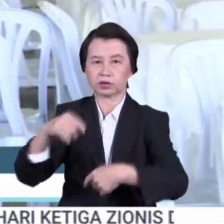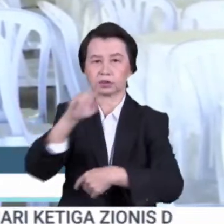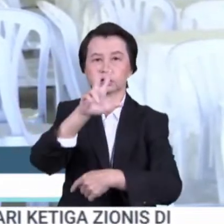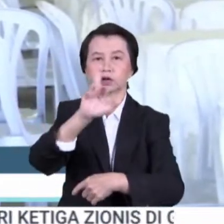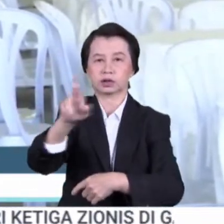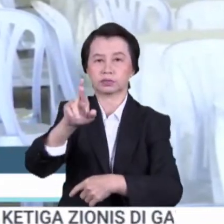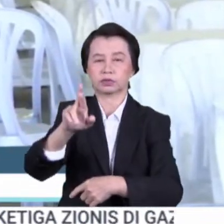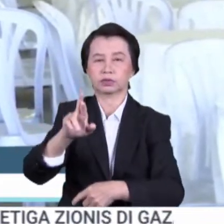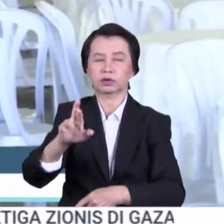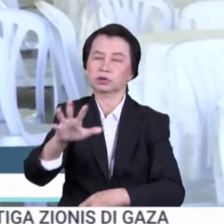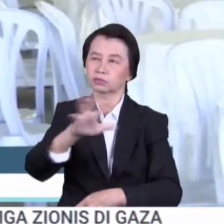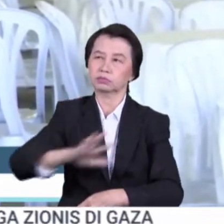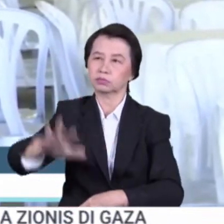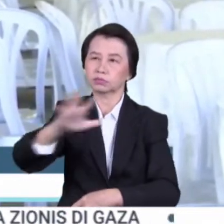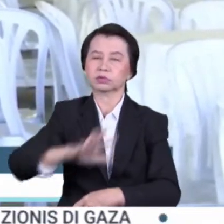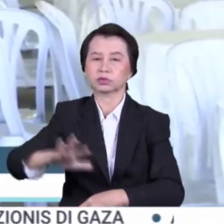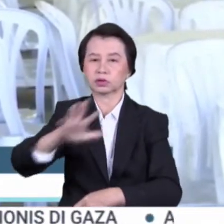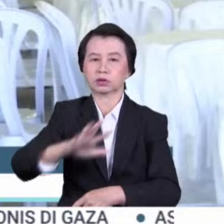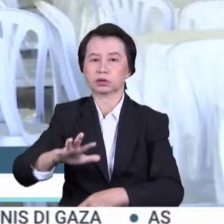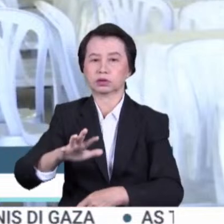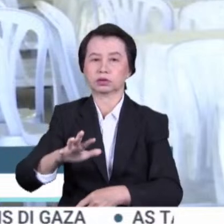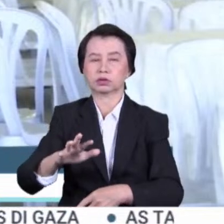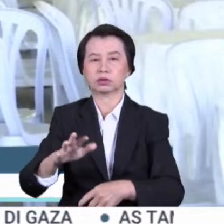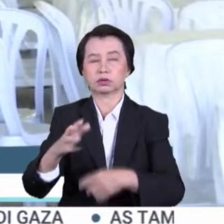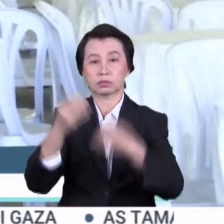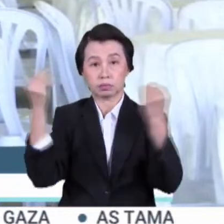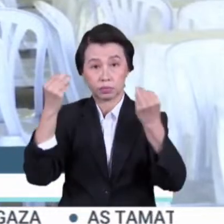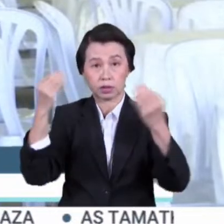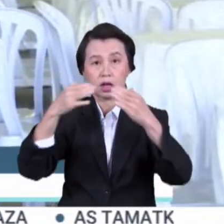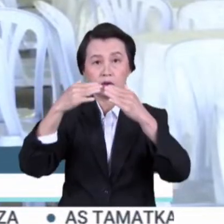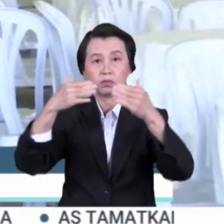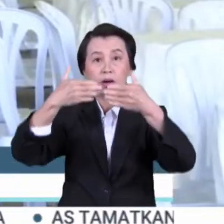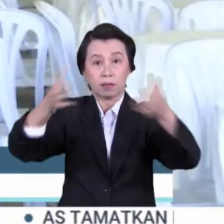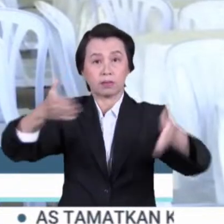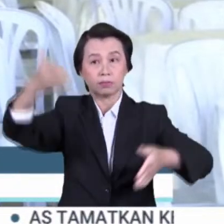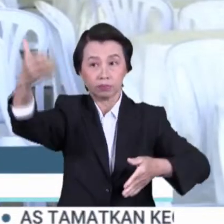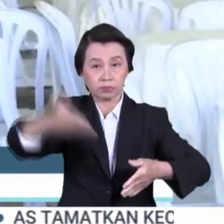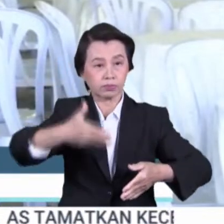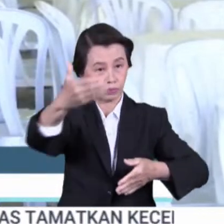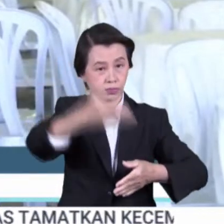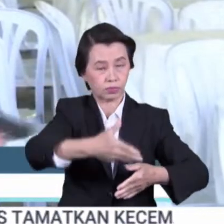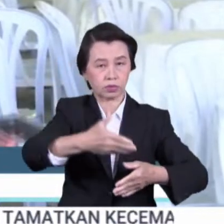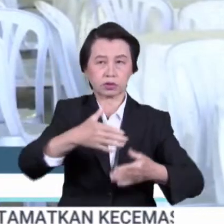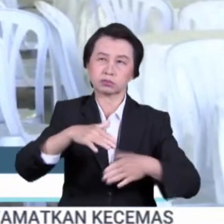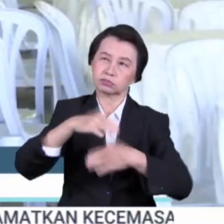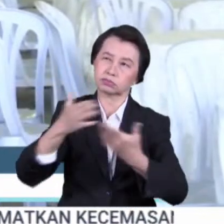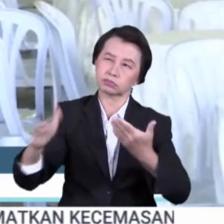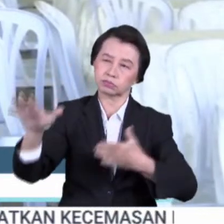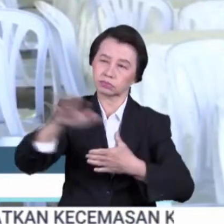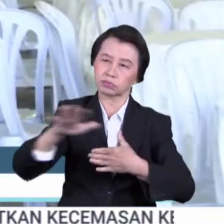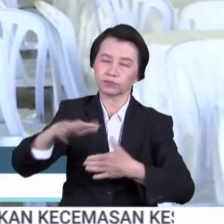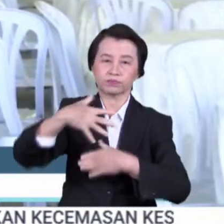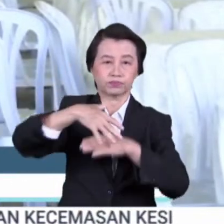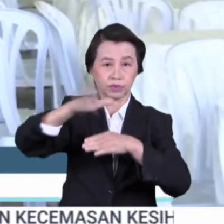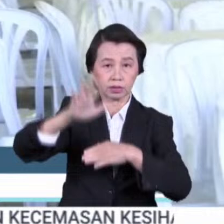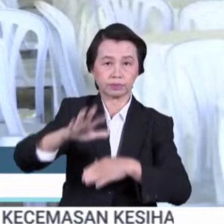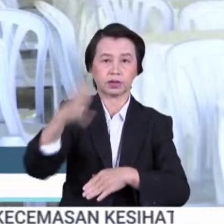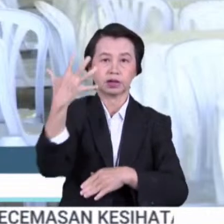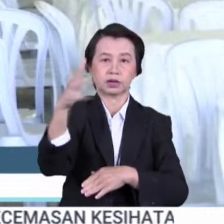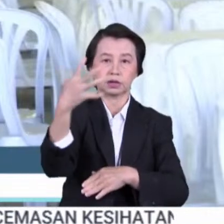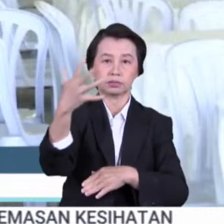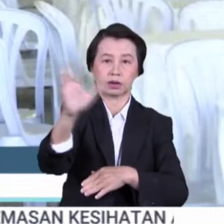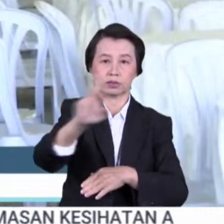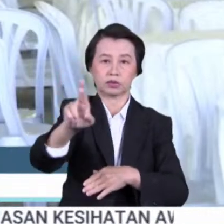dijangkakan ataupun diramalkan juga pada Majlis Rumah Terbuka ini diramalkan juga lebih daripada daripada 15,000 pengunjung dijangka